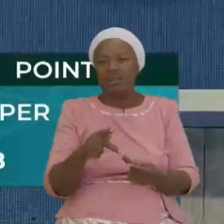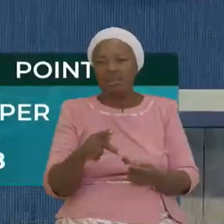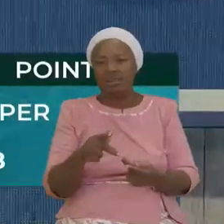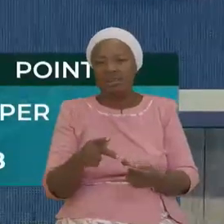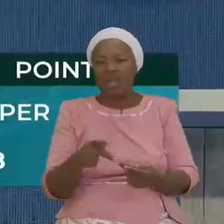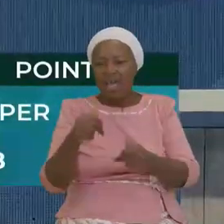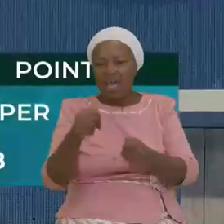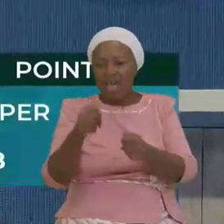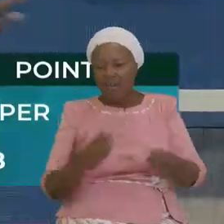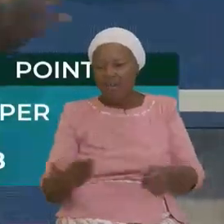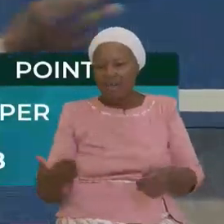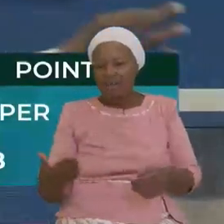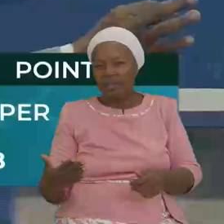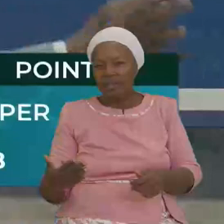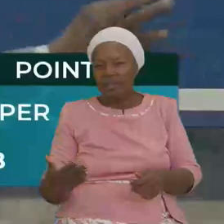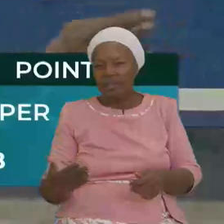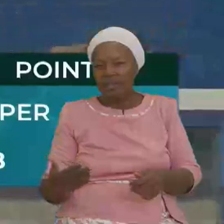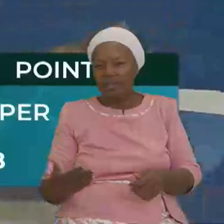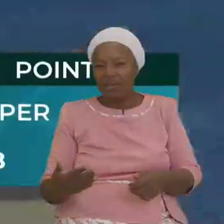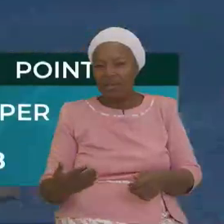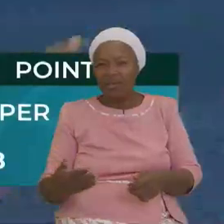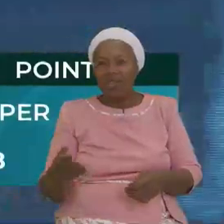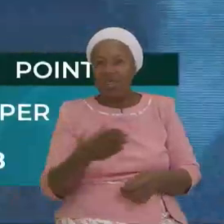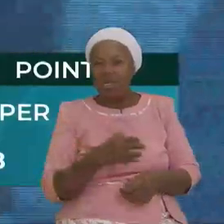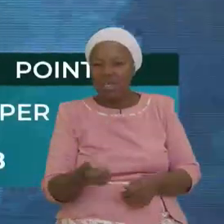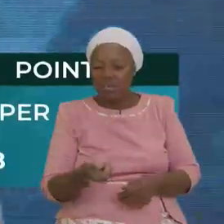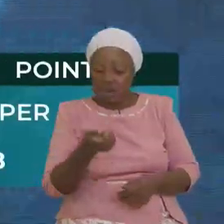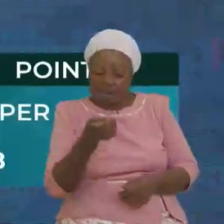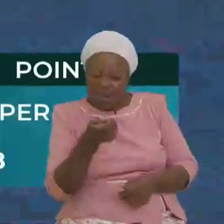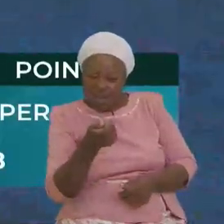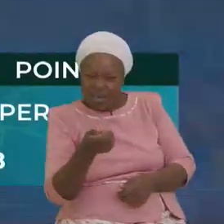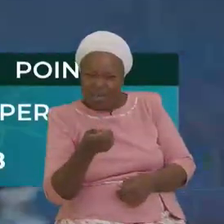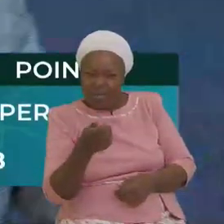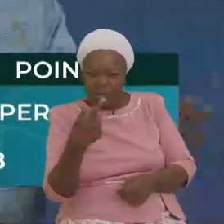et pour rendre toutes choses parfaites. Toutes choses.